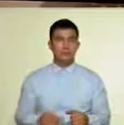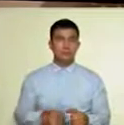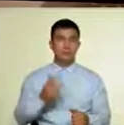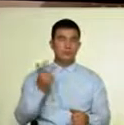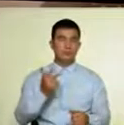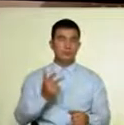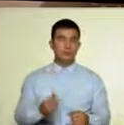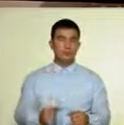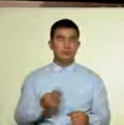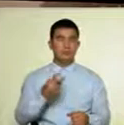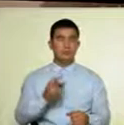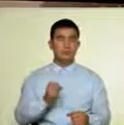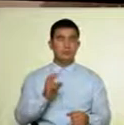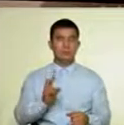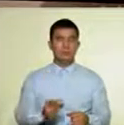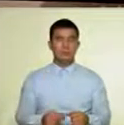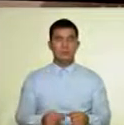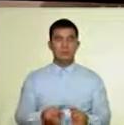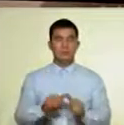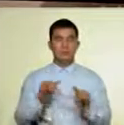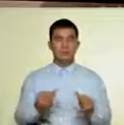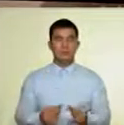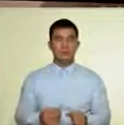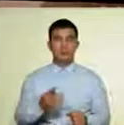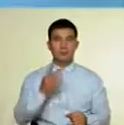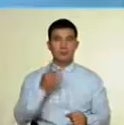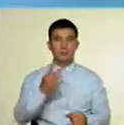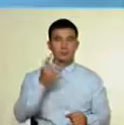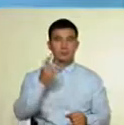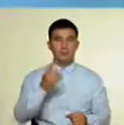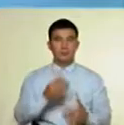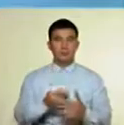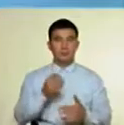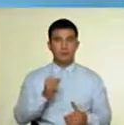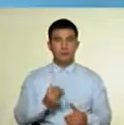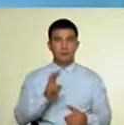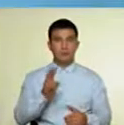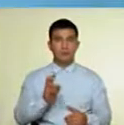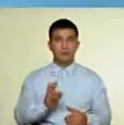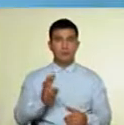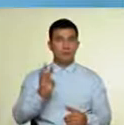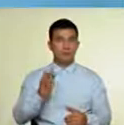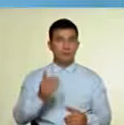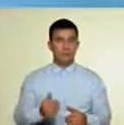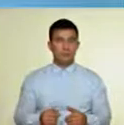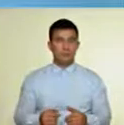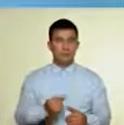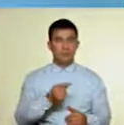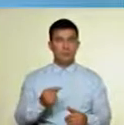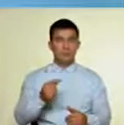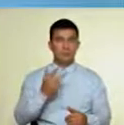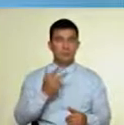Uchinchisi 2ab ko'paytirilgan 4'dan 1 a kvadrat b'ning 4'inchi darajasi minus